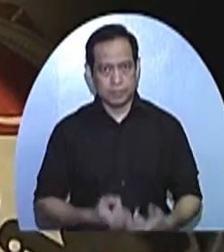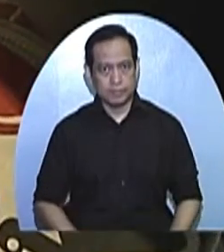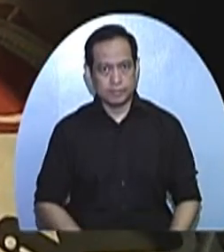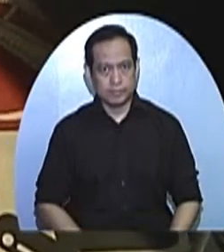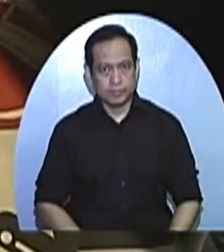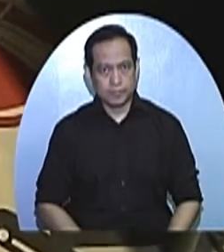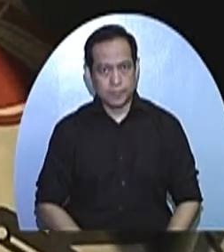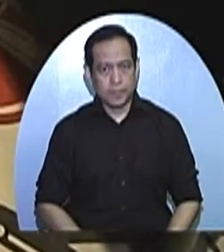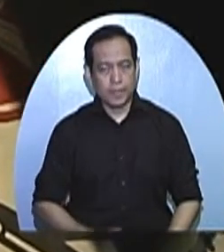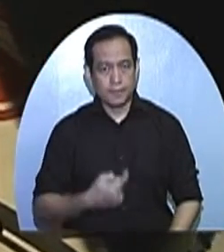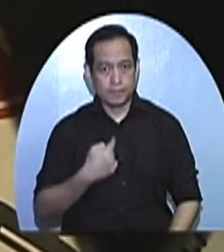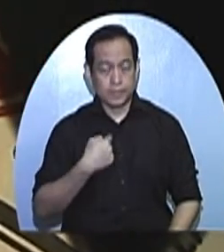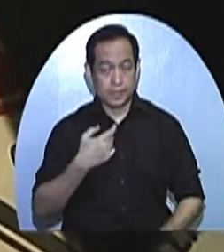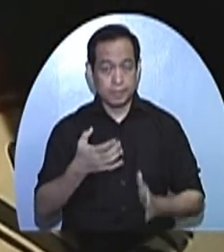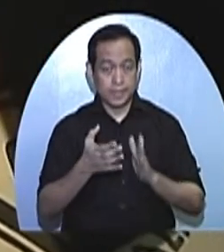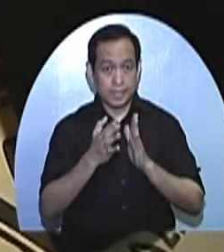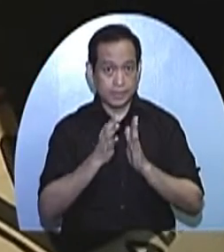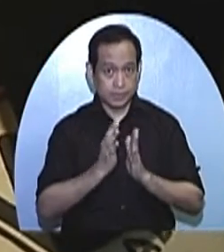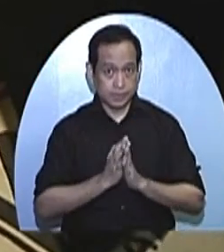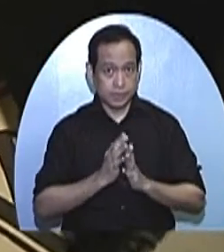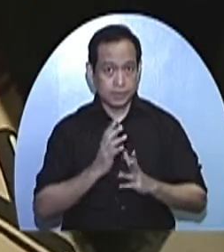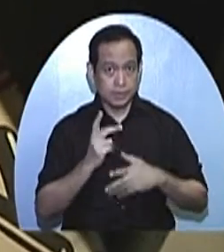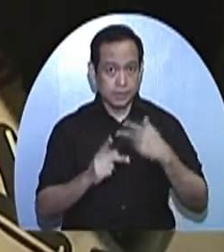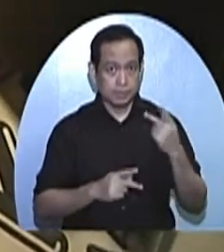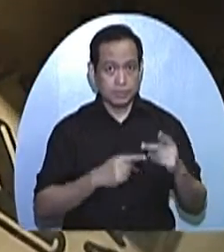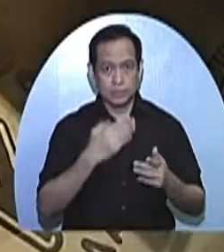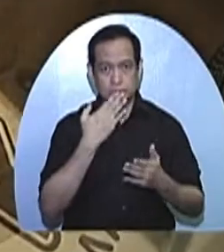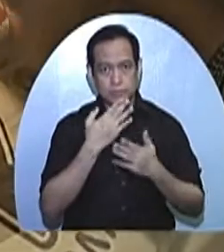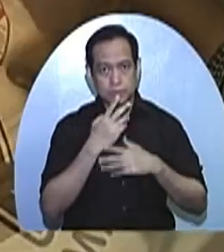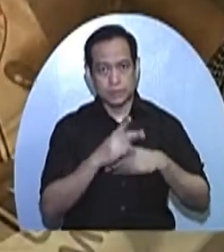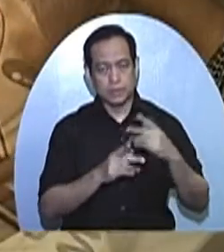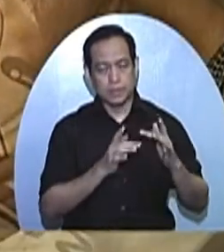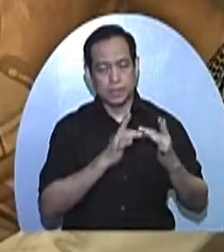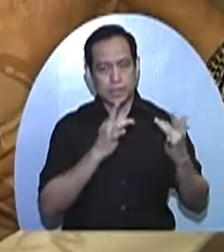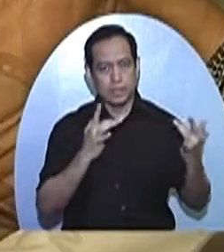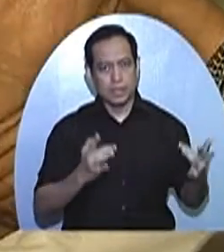pamilya. Nawagan po ako kung sino pong may magandang puso,